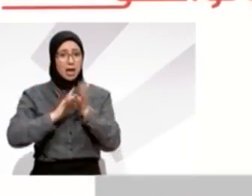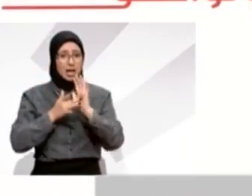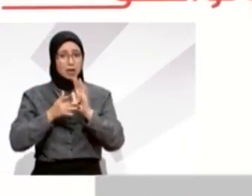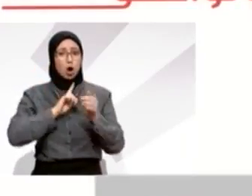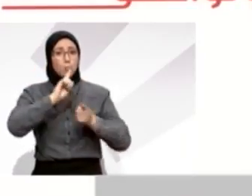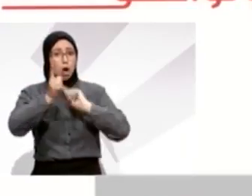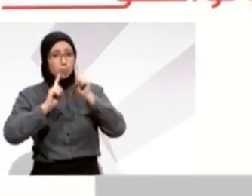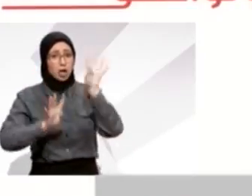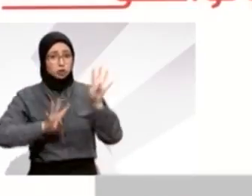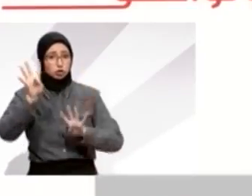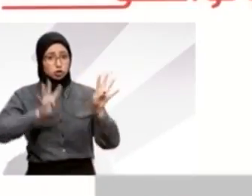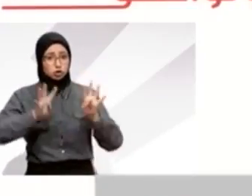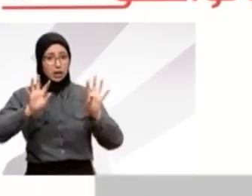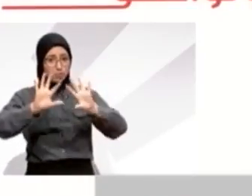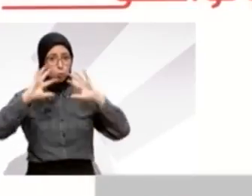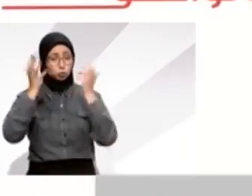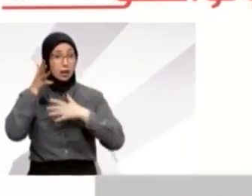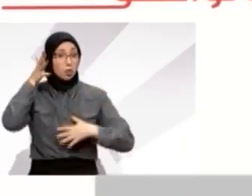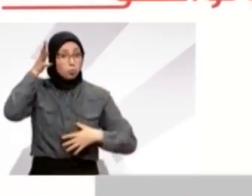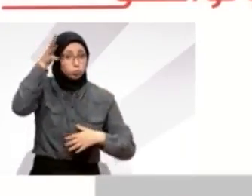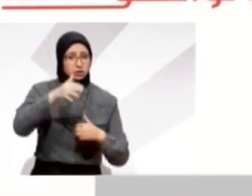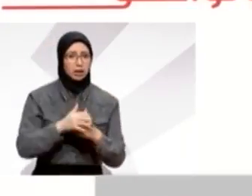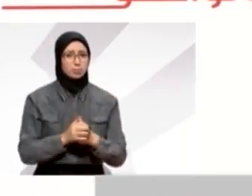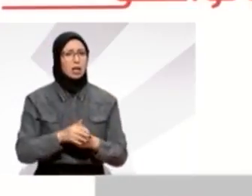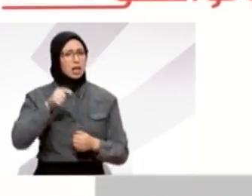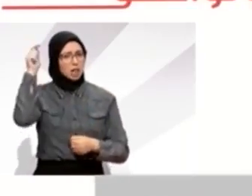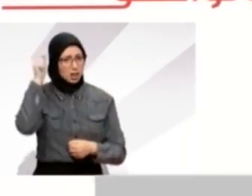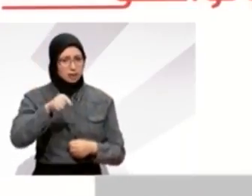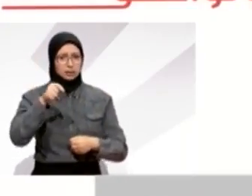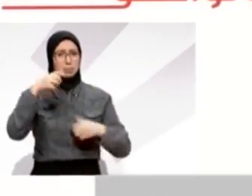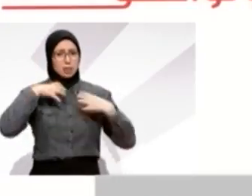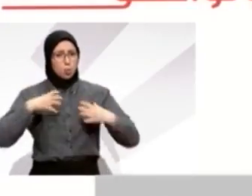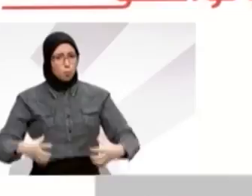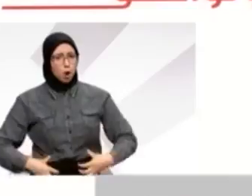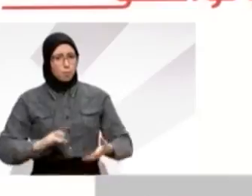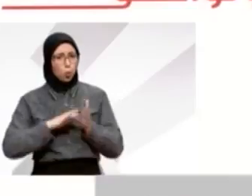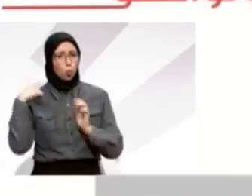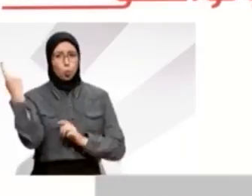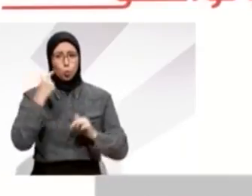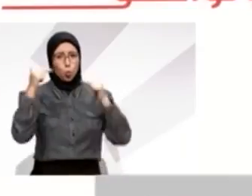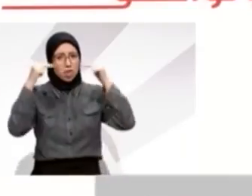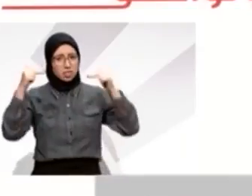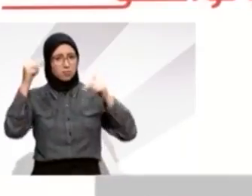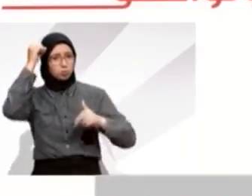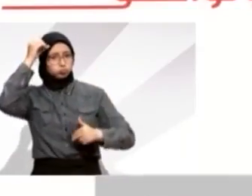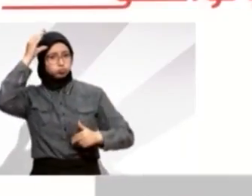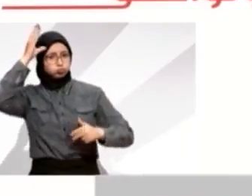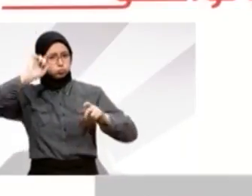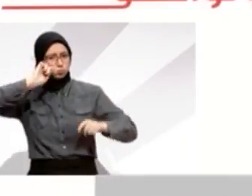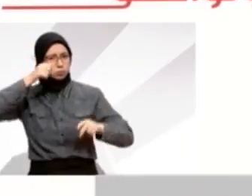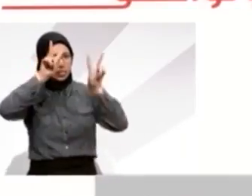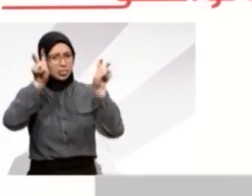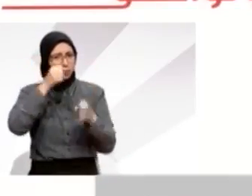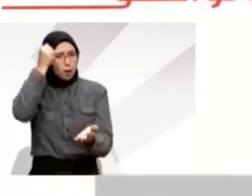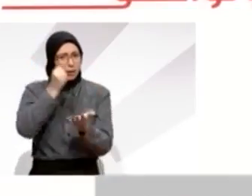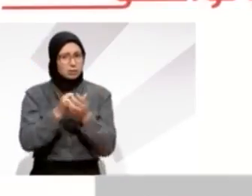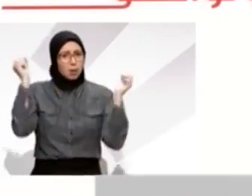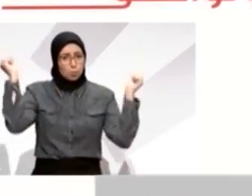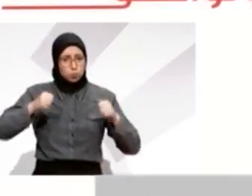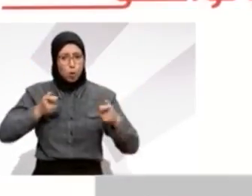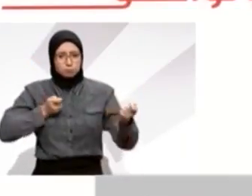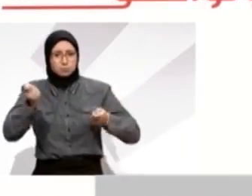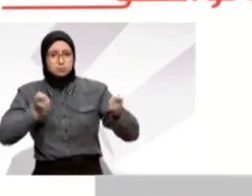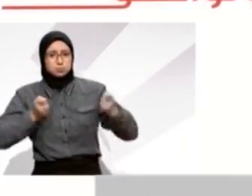مصير الشعبي وافاق وعليه يجب ان يكون النواب في مستوى علمي جيد راقي قادرين على